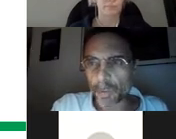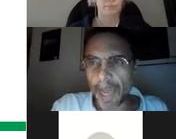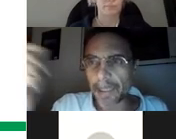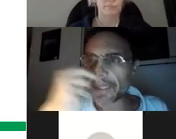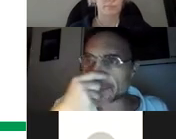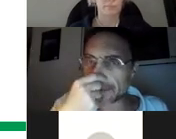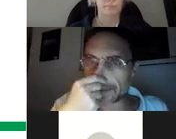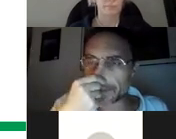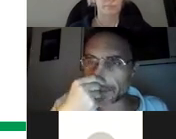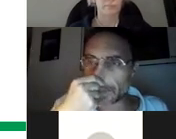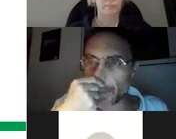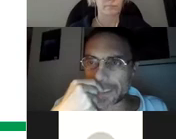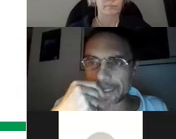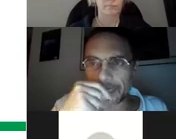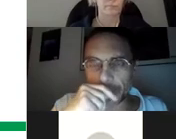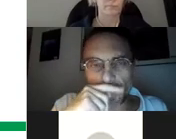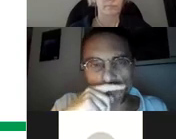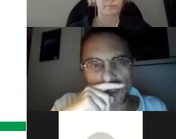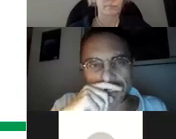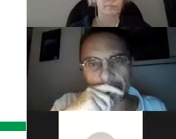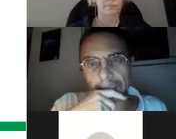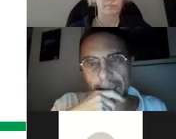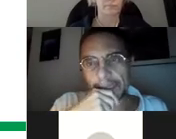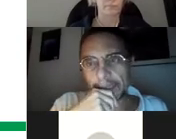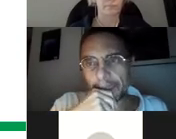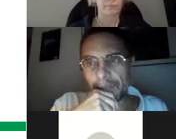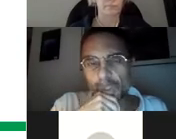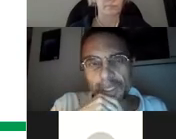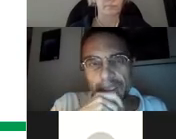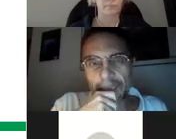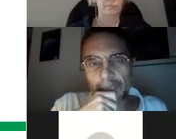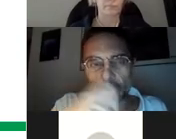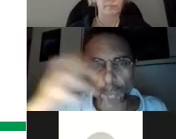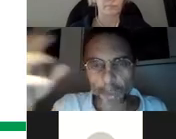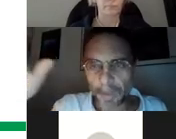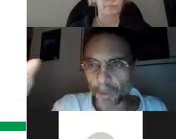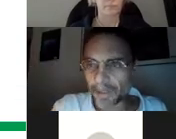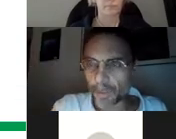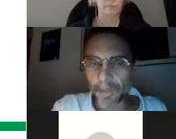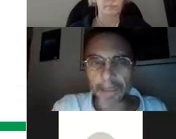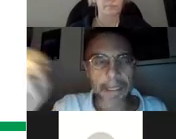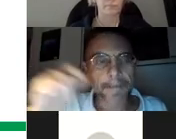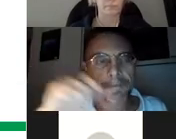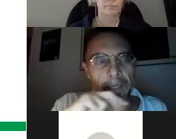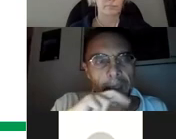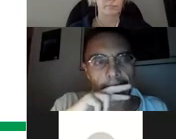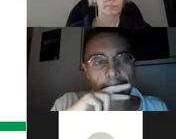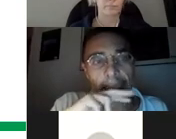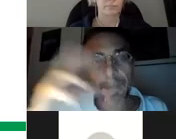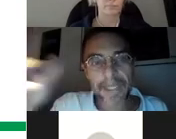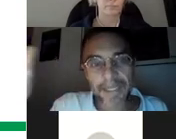istituzionale in questa fase emergenziale, soprattutto, ripeto, marzo e aprile,